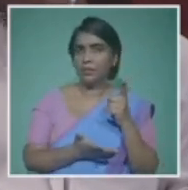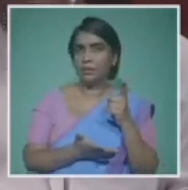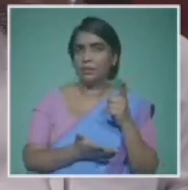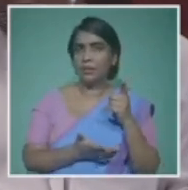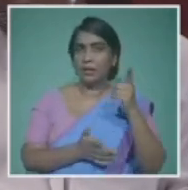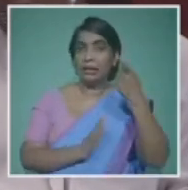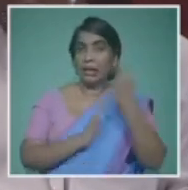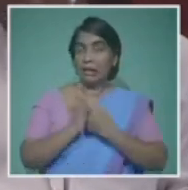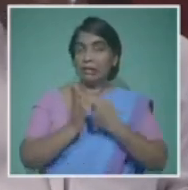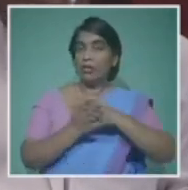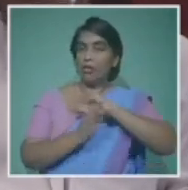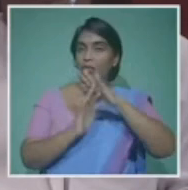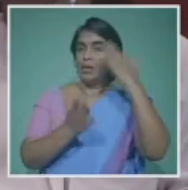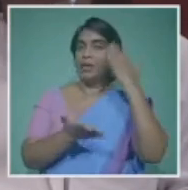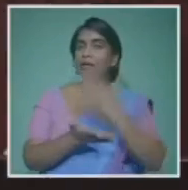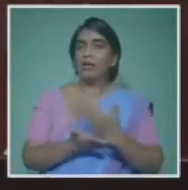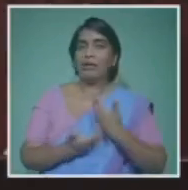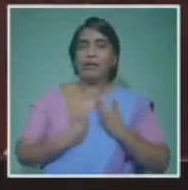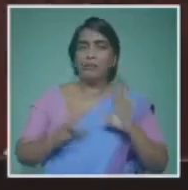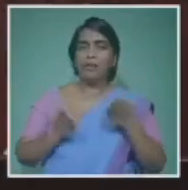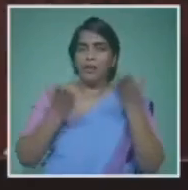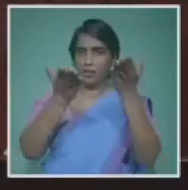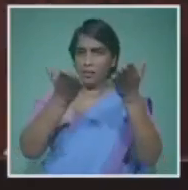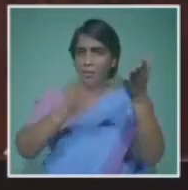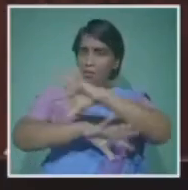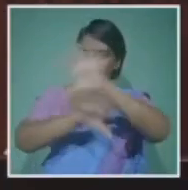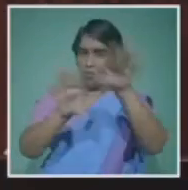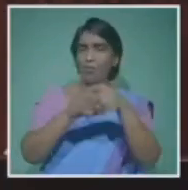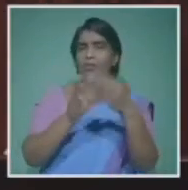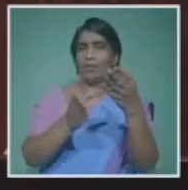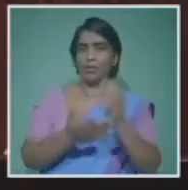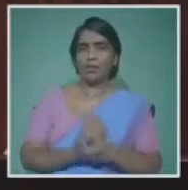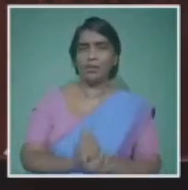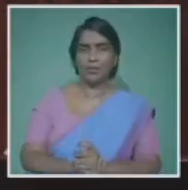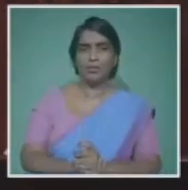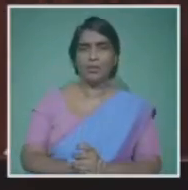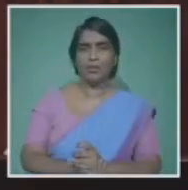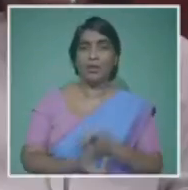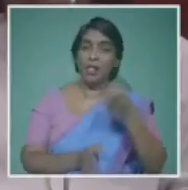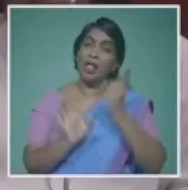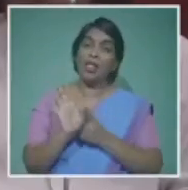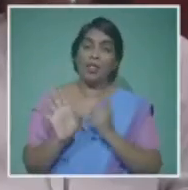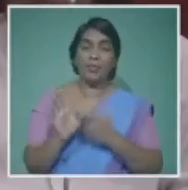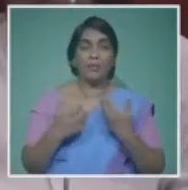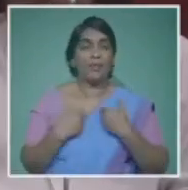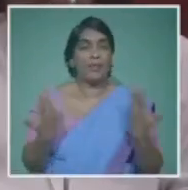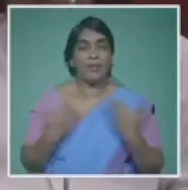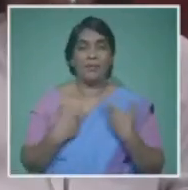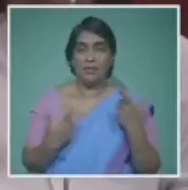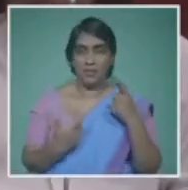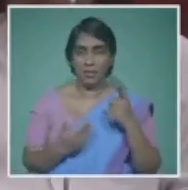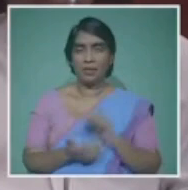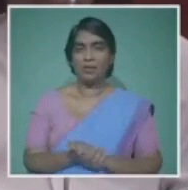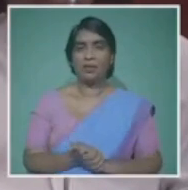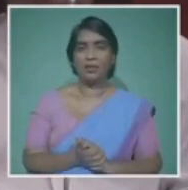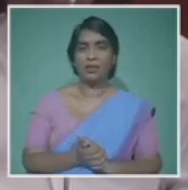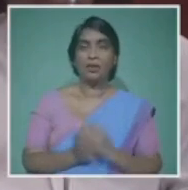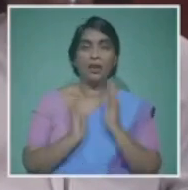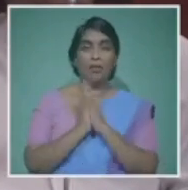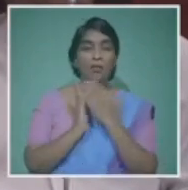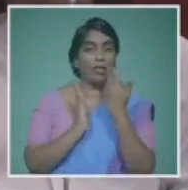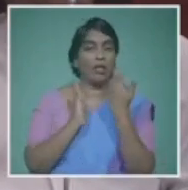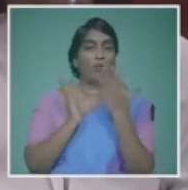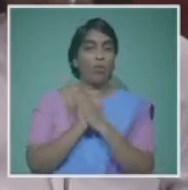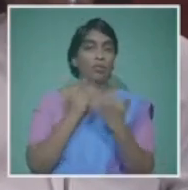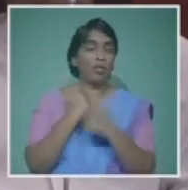ඔබතුමා ස්ථාවර නියෝග අත්තිටේ වෙලා මම නෙමෙයි ඔබතුමාලා සියලු දෙනාට ඔබතුමා හැමදාම කියලා මම නෙවෙයි කියලා න්‍යාය න්‍යාය පුස්තකේ